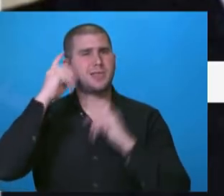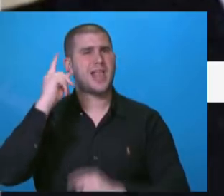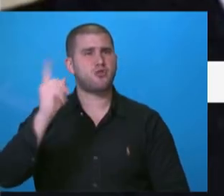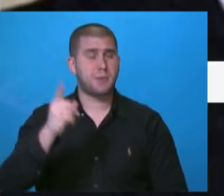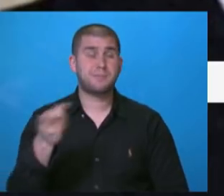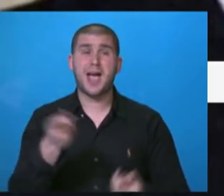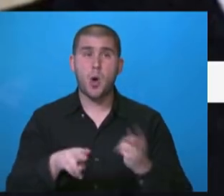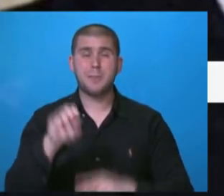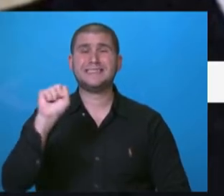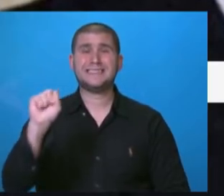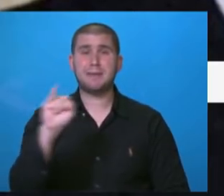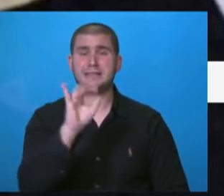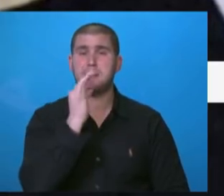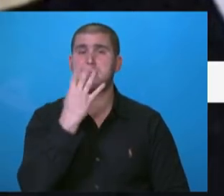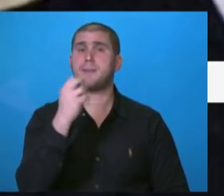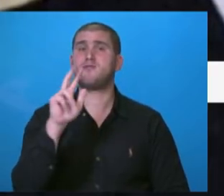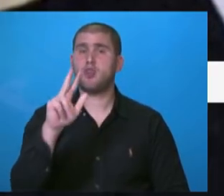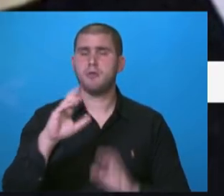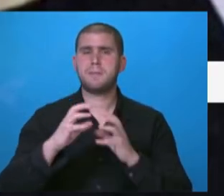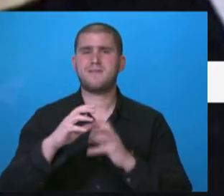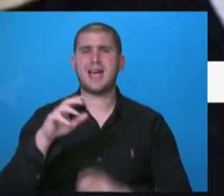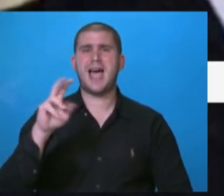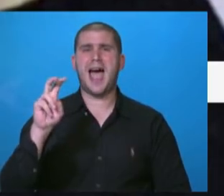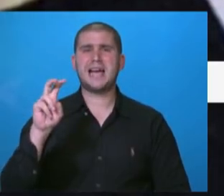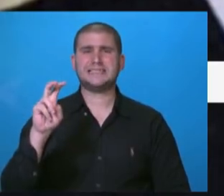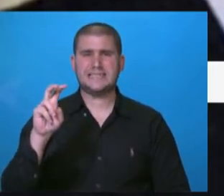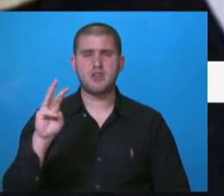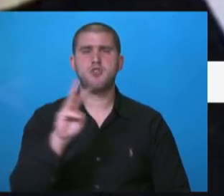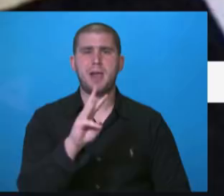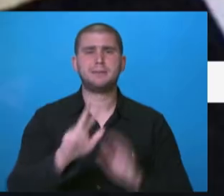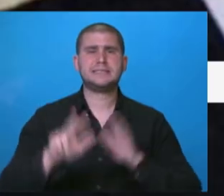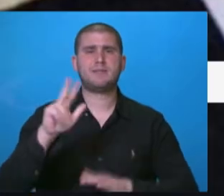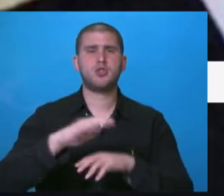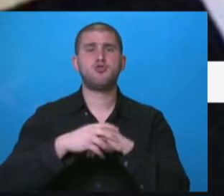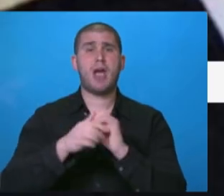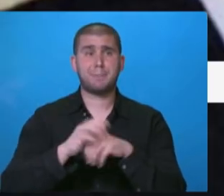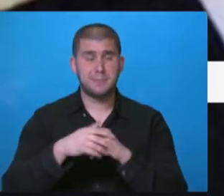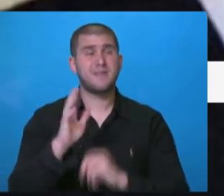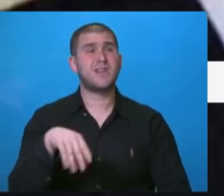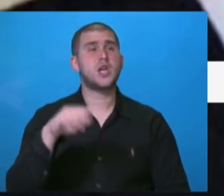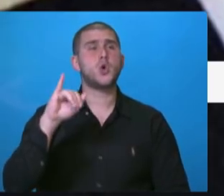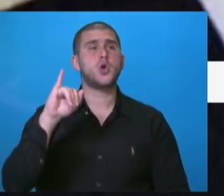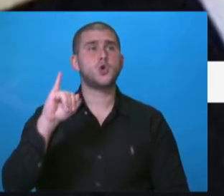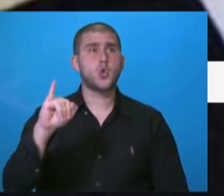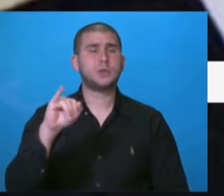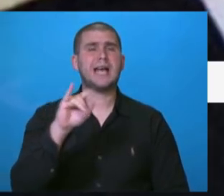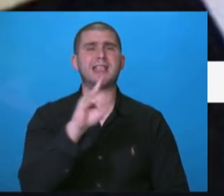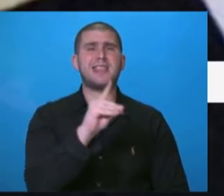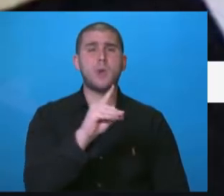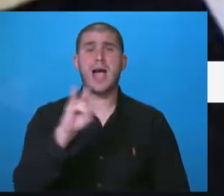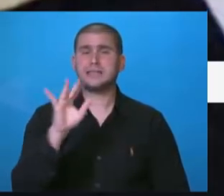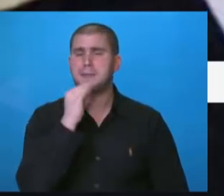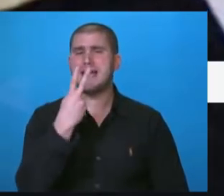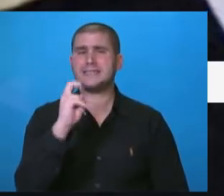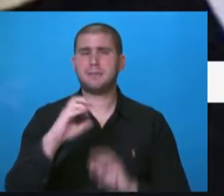הם סמי יסין, בן 43, מהכפר אסירה השמליה, מצפון לשכם, ויונוס דאוד חרז, בן 20,